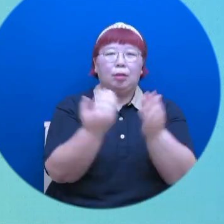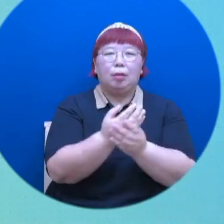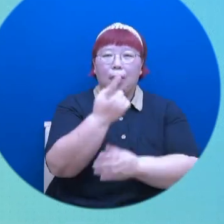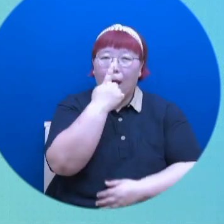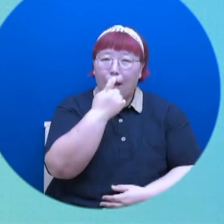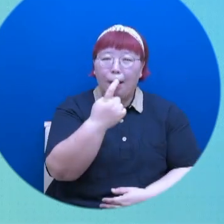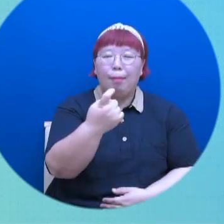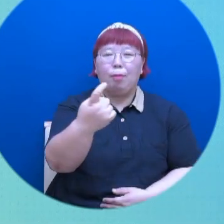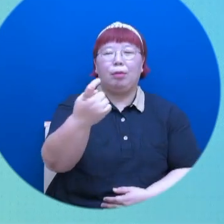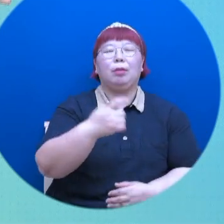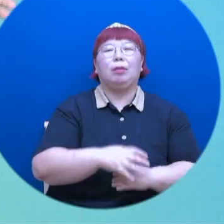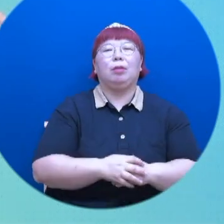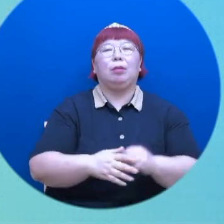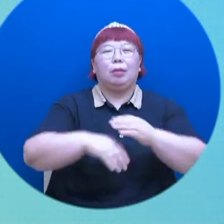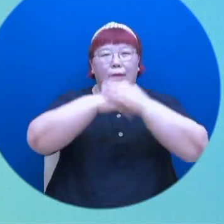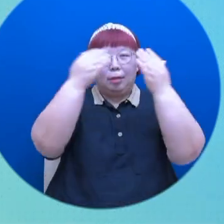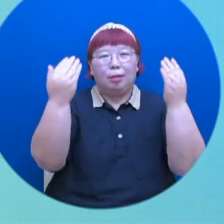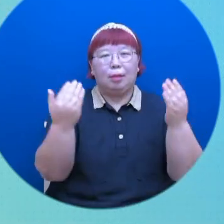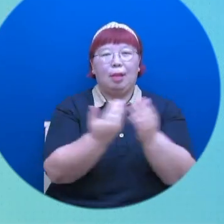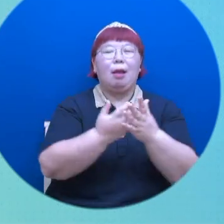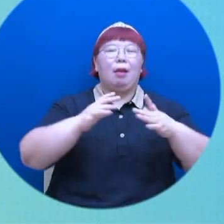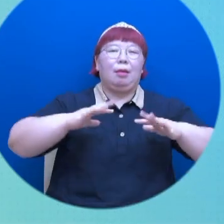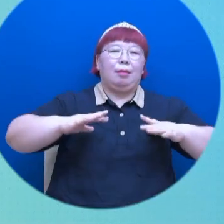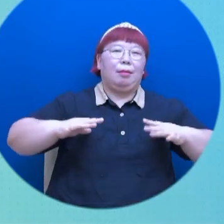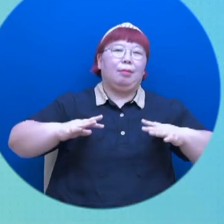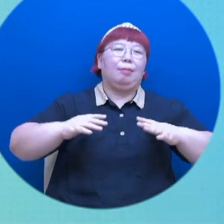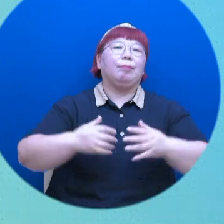멋지고 다 자랑스러워요.